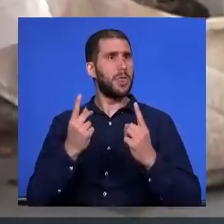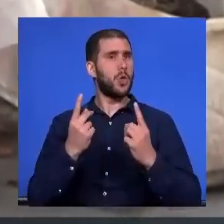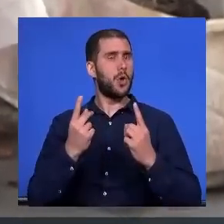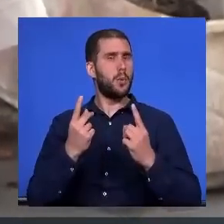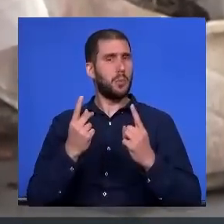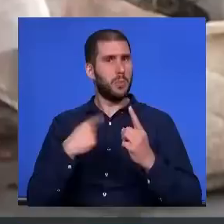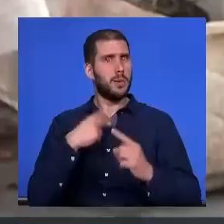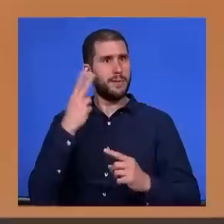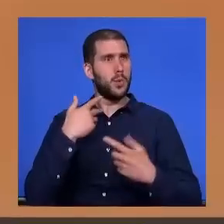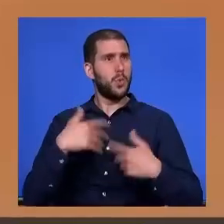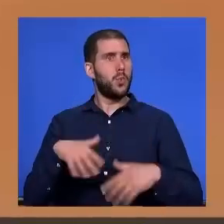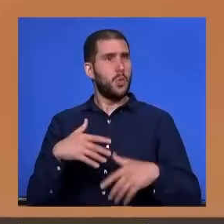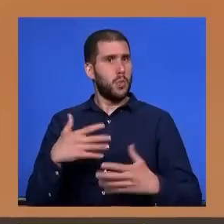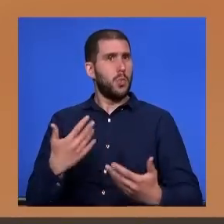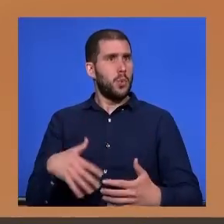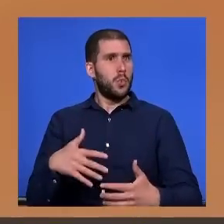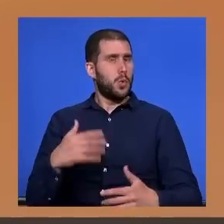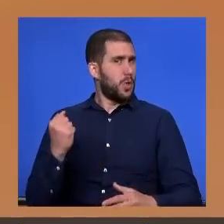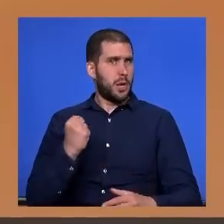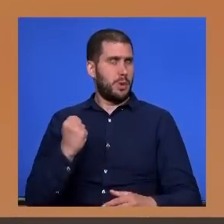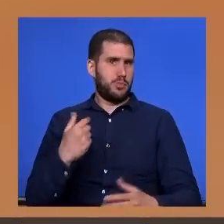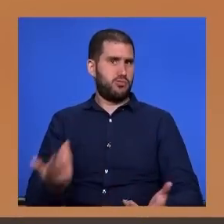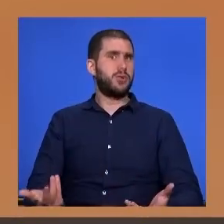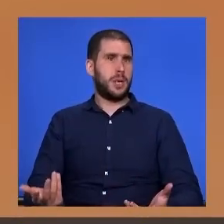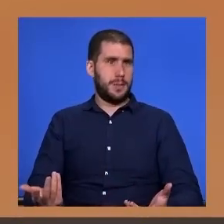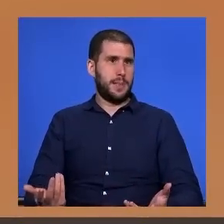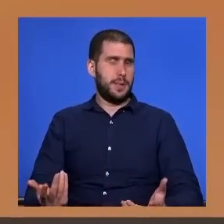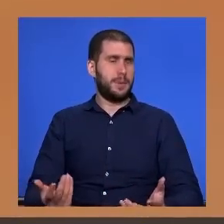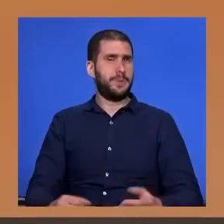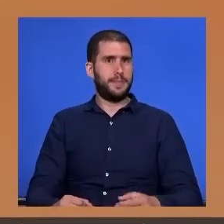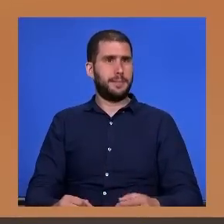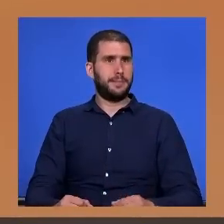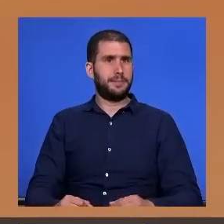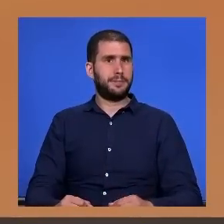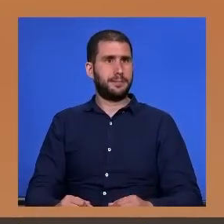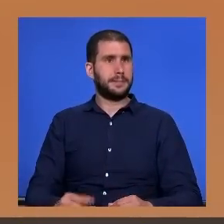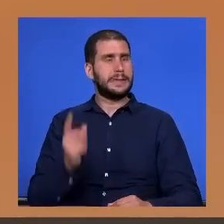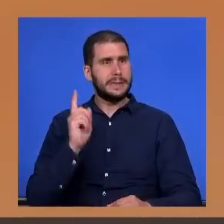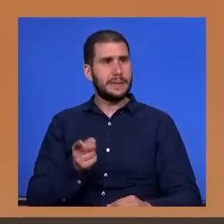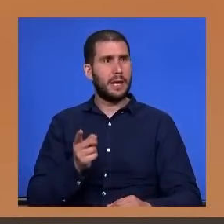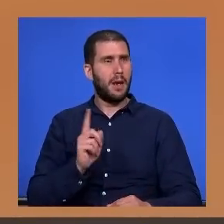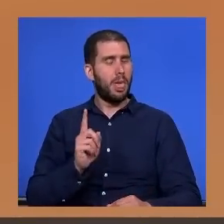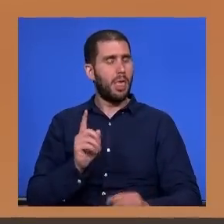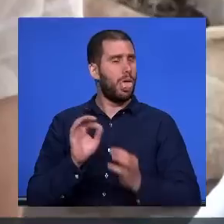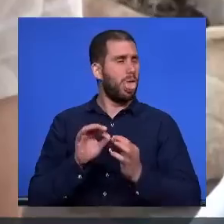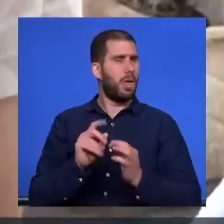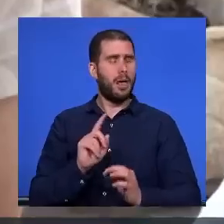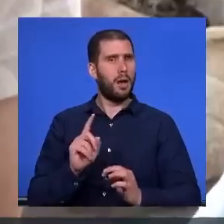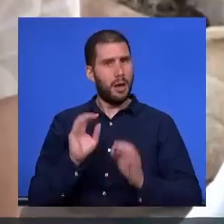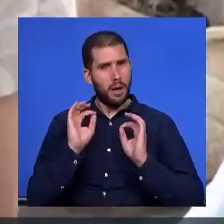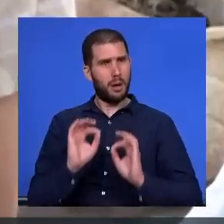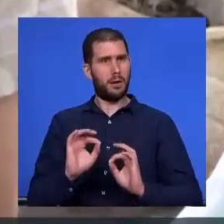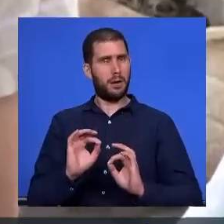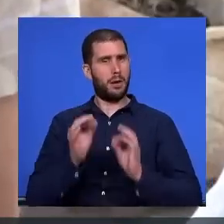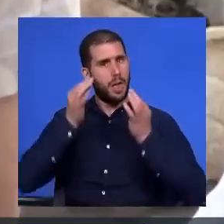אז פתאום אני מבינה שכאילו, וואו, זה קשוח, וכאילו שצריך לא לקחת אותם כמובן מאליו.